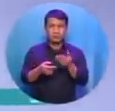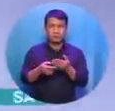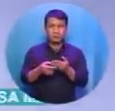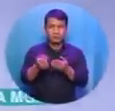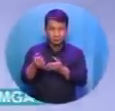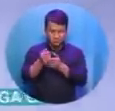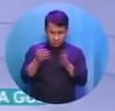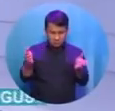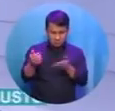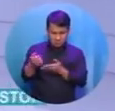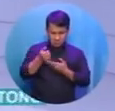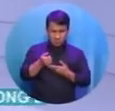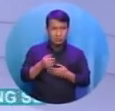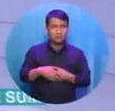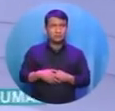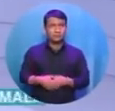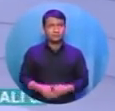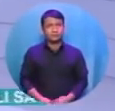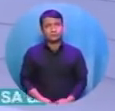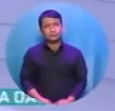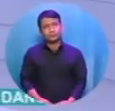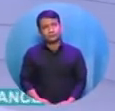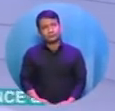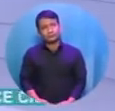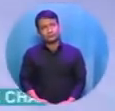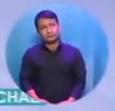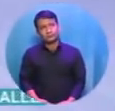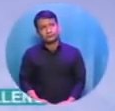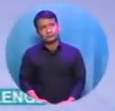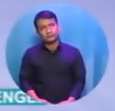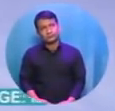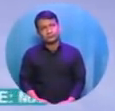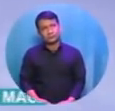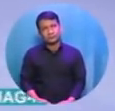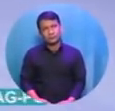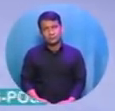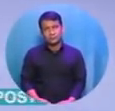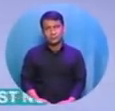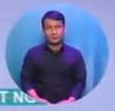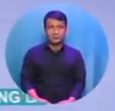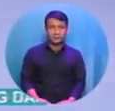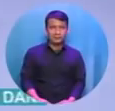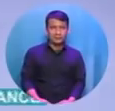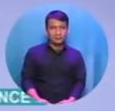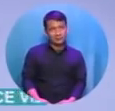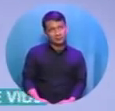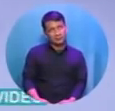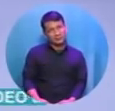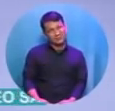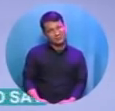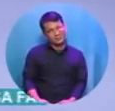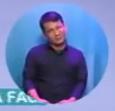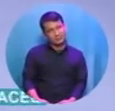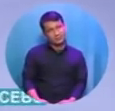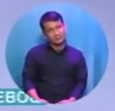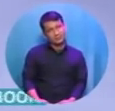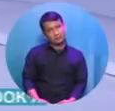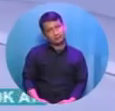Tulo. Oh, pwede, random tulo. Sige. Pagbigyan natin. Sige,